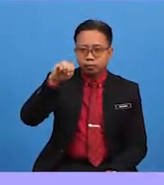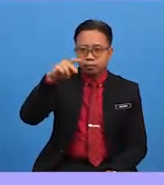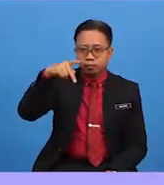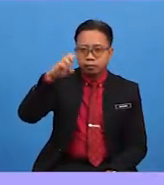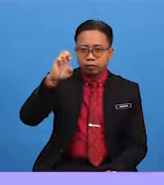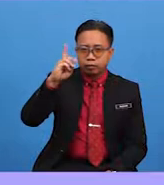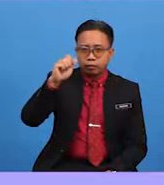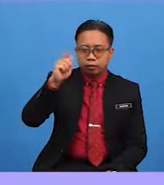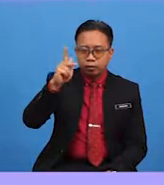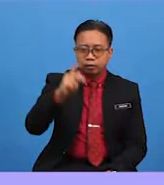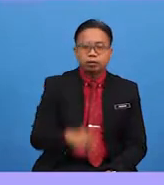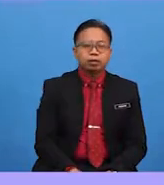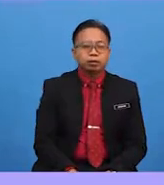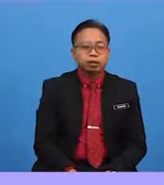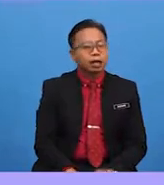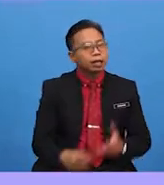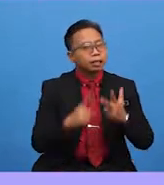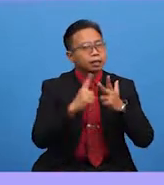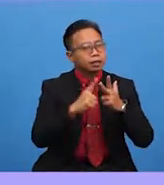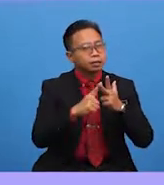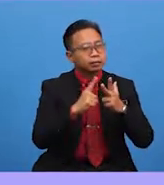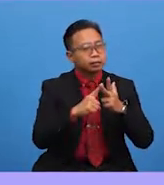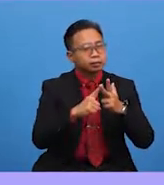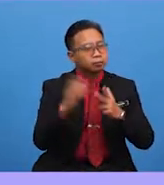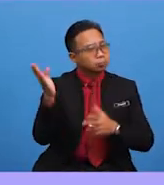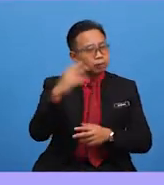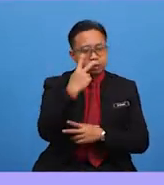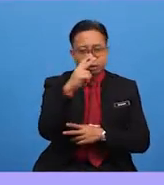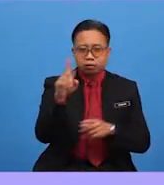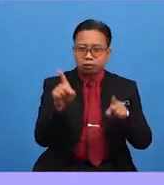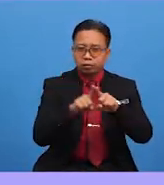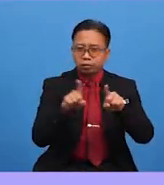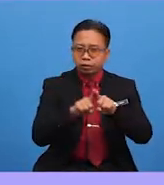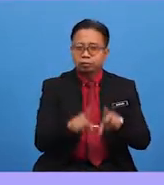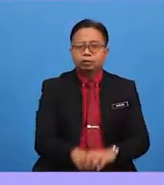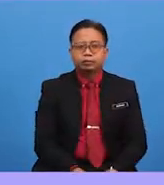Cem-pe-dak. Yang ketiga, mari kita tengok sama-sama.